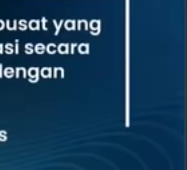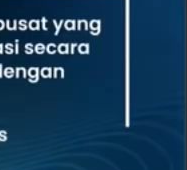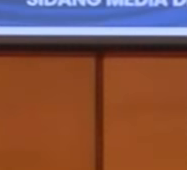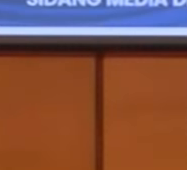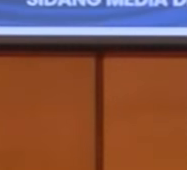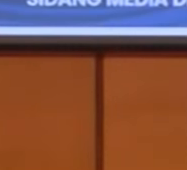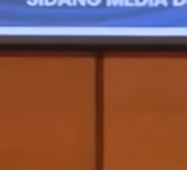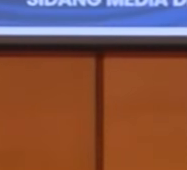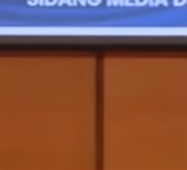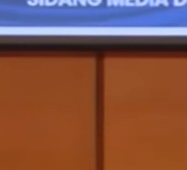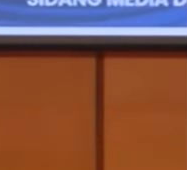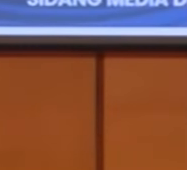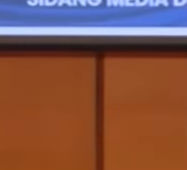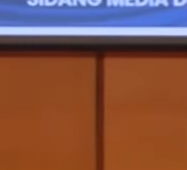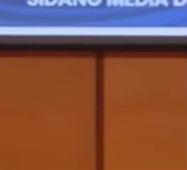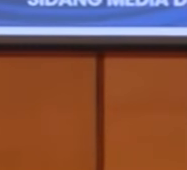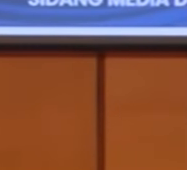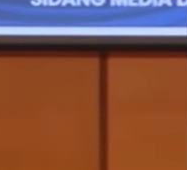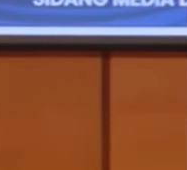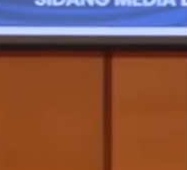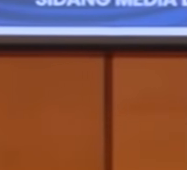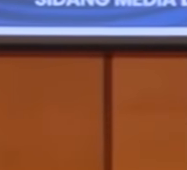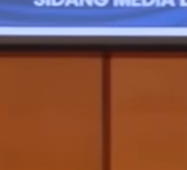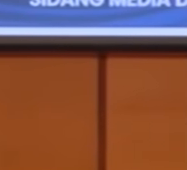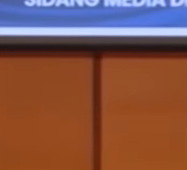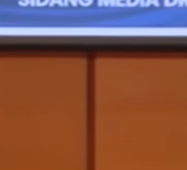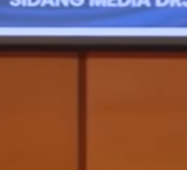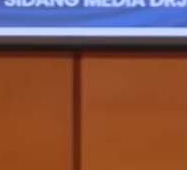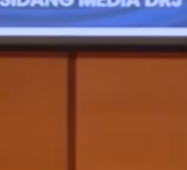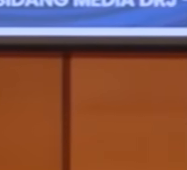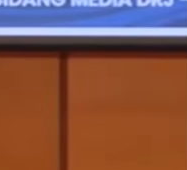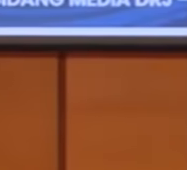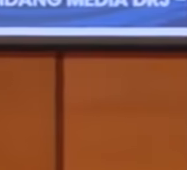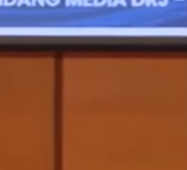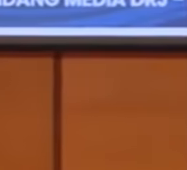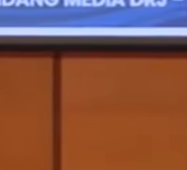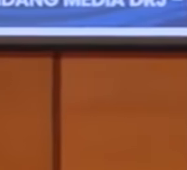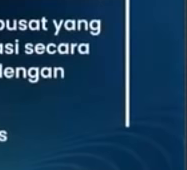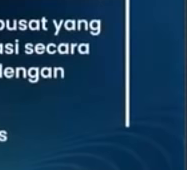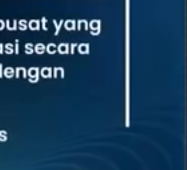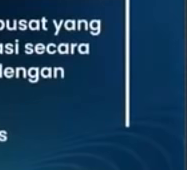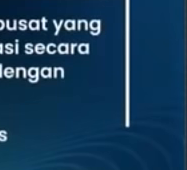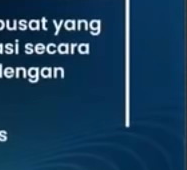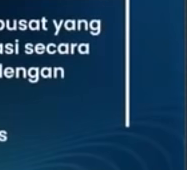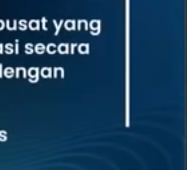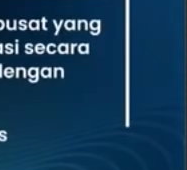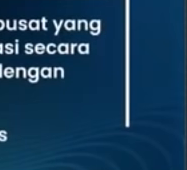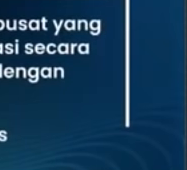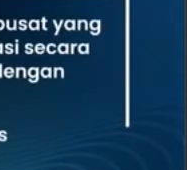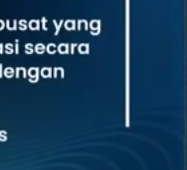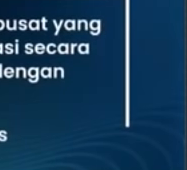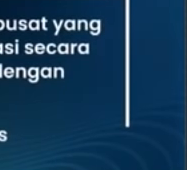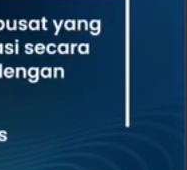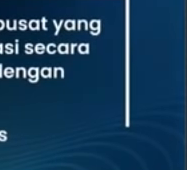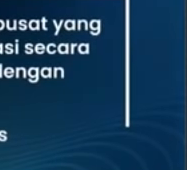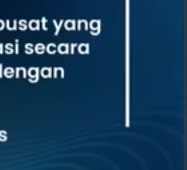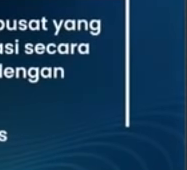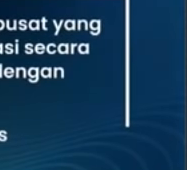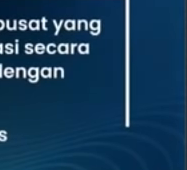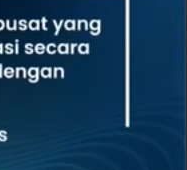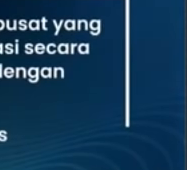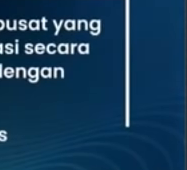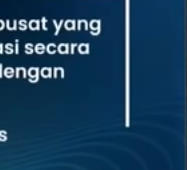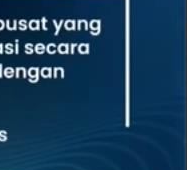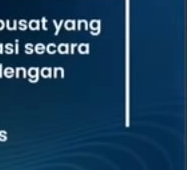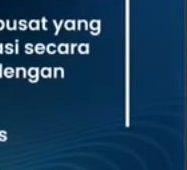usap Kemang aminda untuk umur empat hingga enam ini untuk pasal 1 dan pasal 2 pasal 3 pusat kemana minta 456